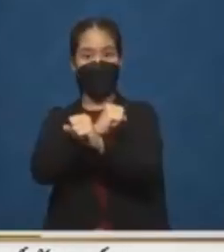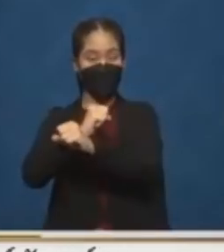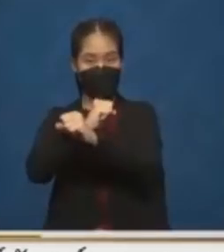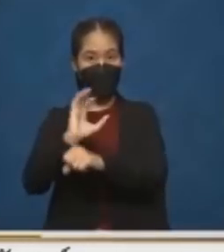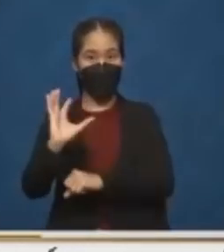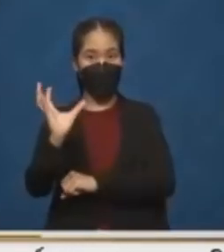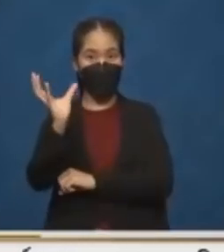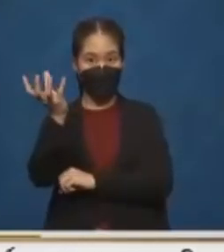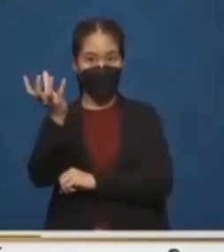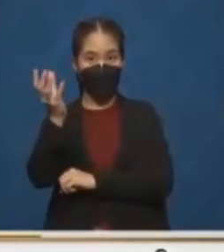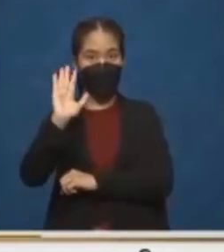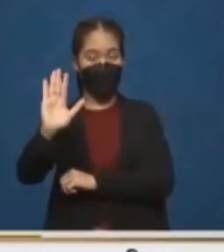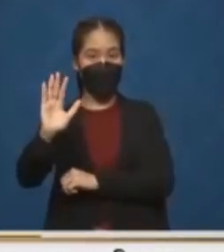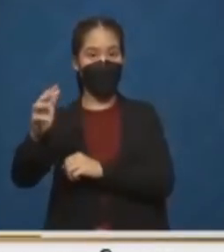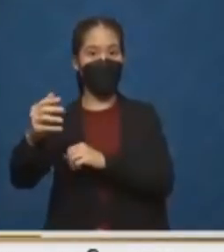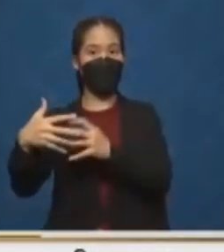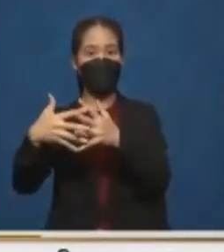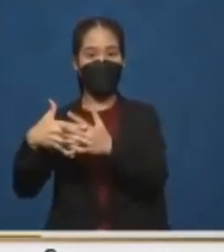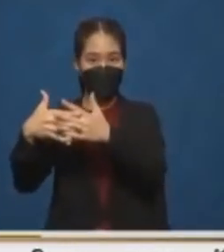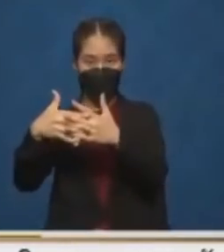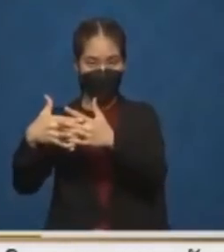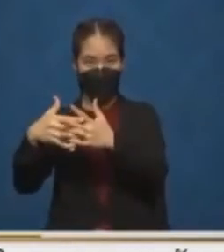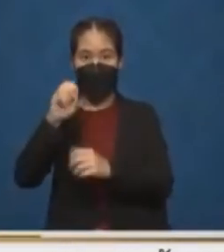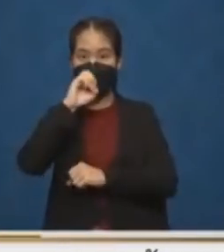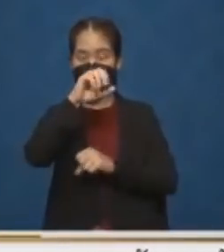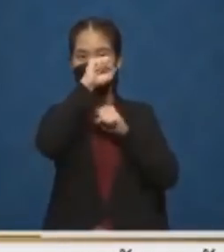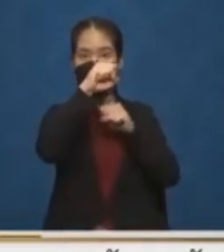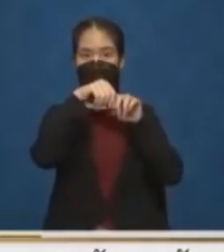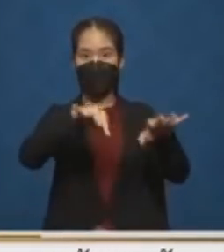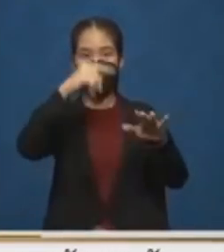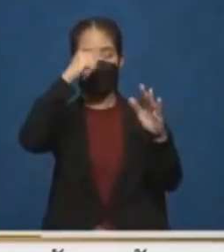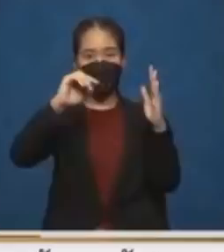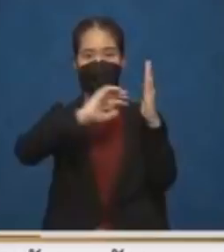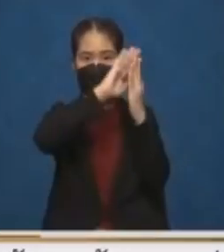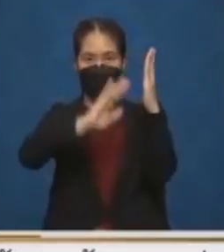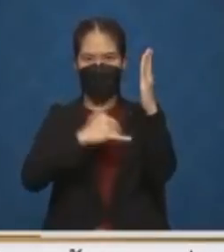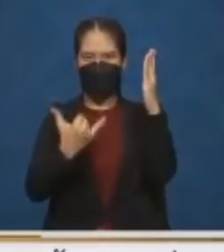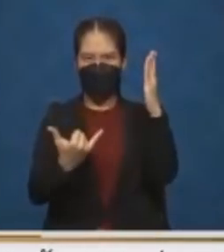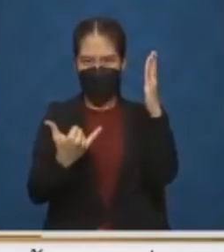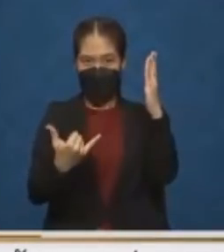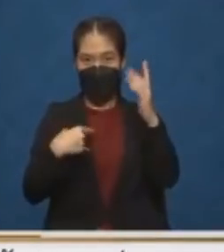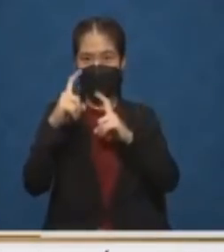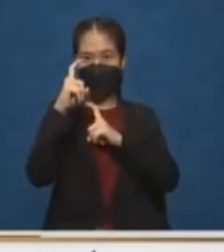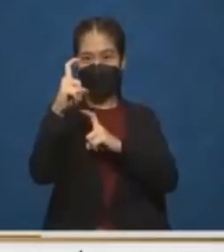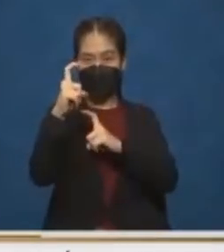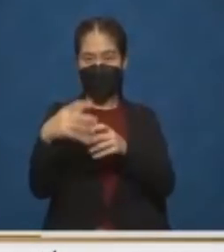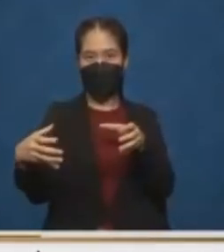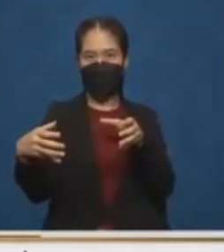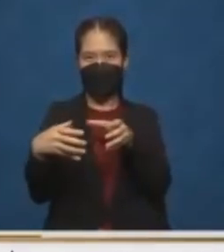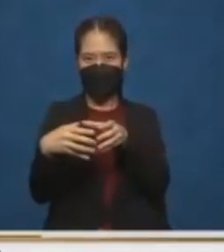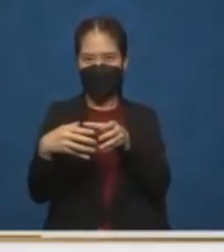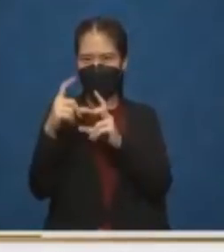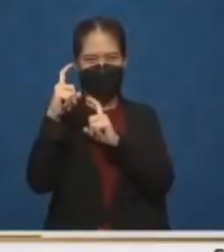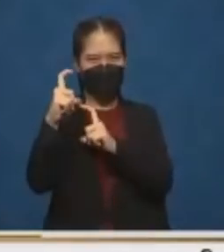ประเทธไทยเป็ประเทศทมีความเสี่ยงสูงมากของการระบาโควิด-19อยู่ในกล่มเสี่ยงท